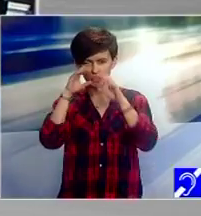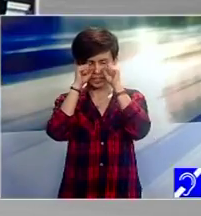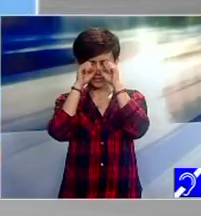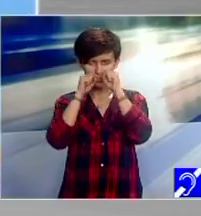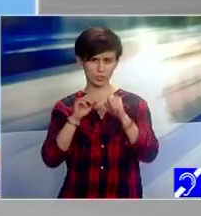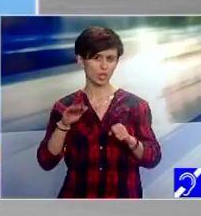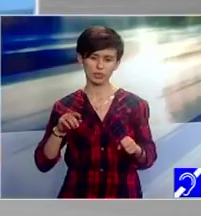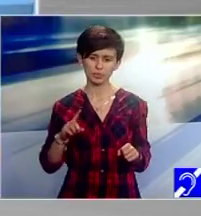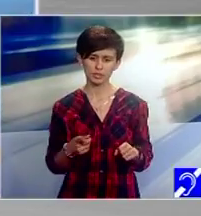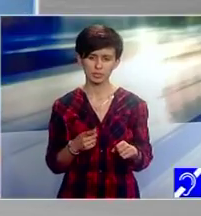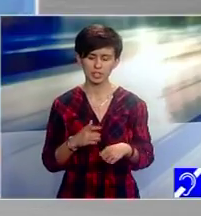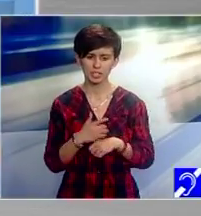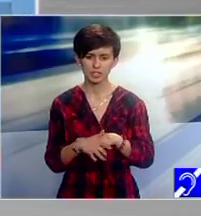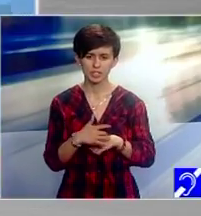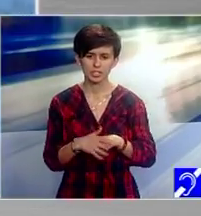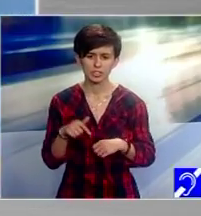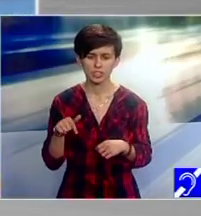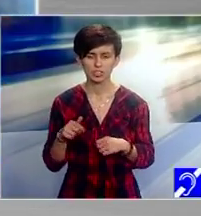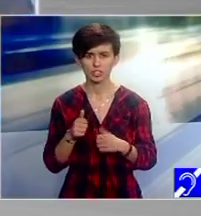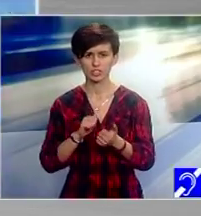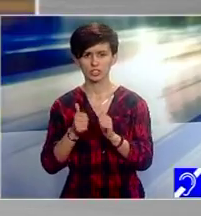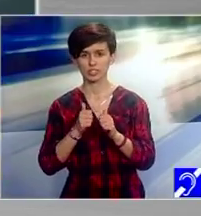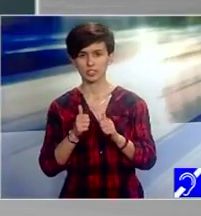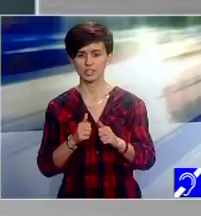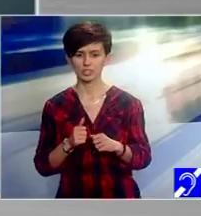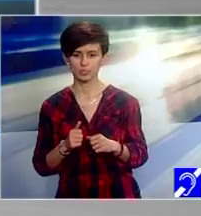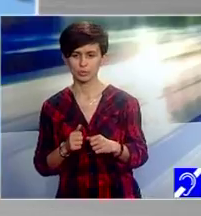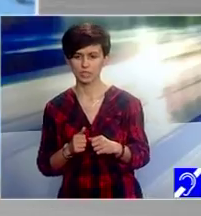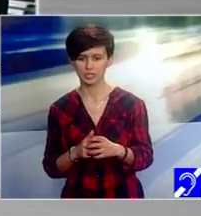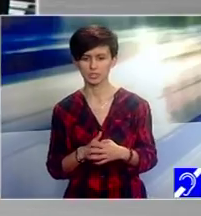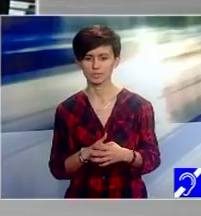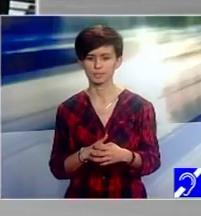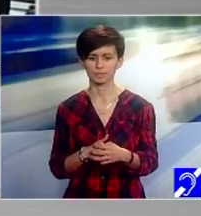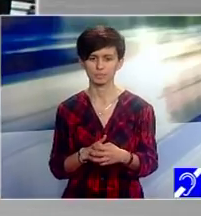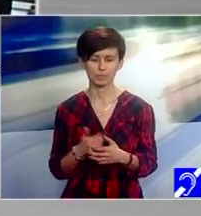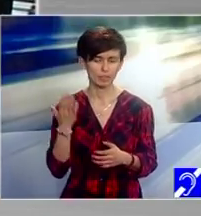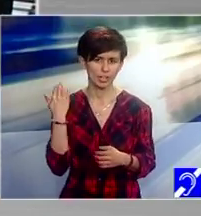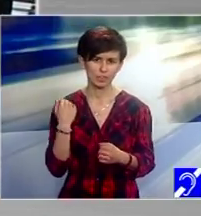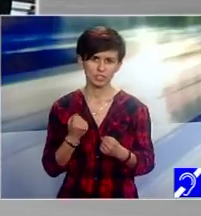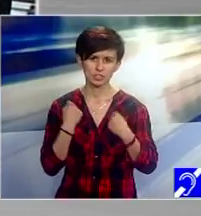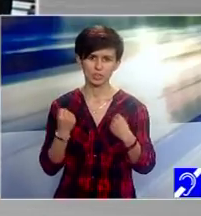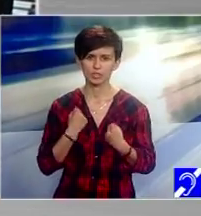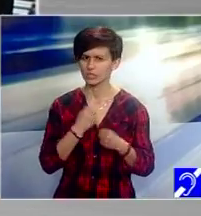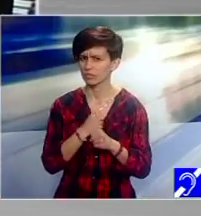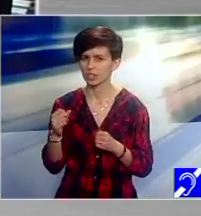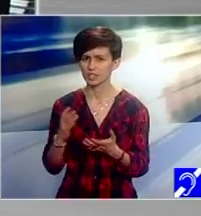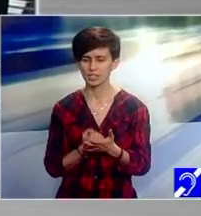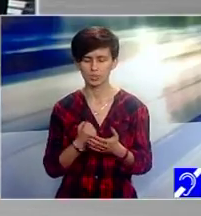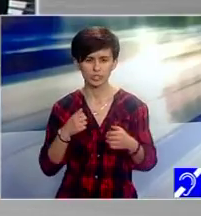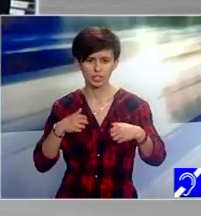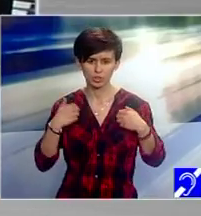încerce inclusiv acest sport extrem, cred că putem să-i spunem. A fost o acțiune foarte reușită, o bucurie